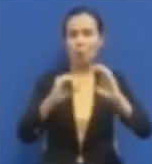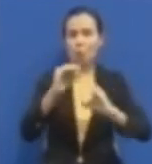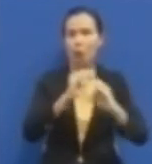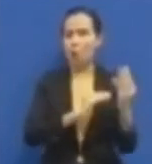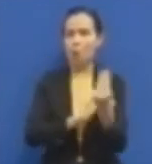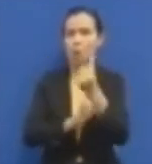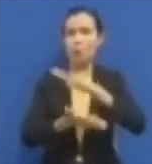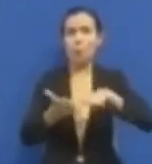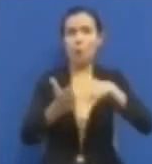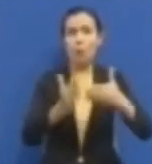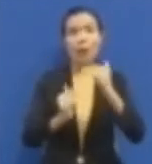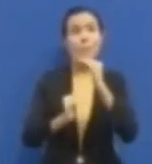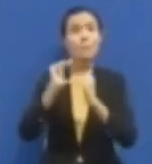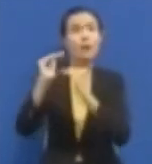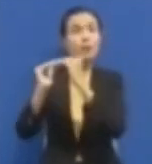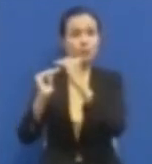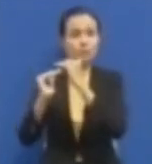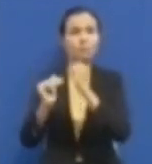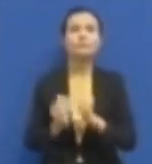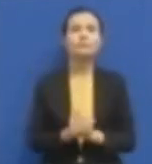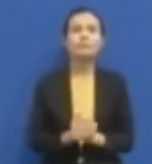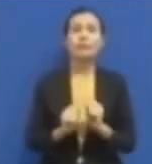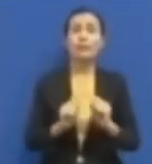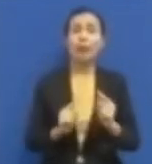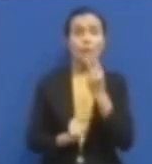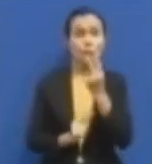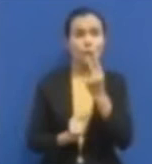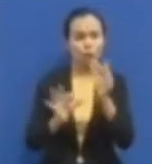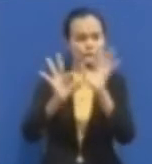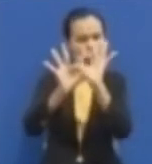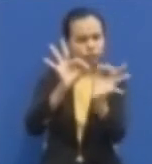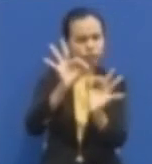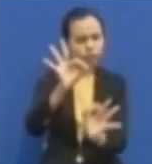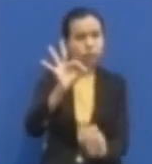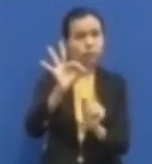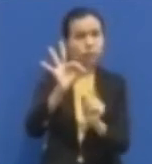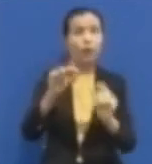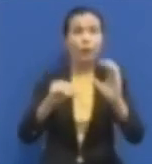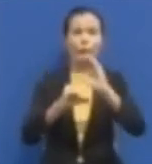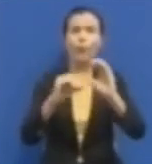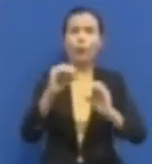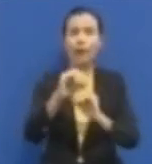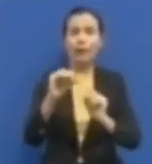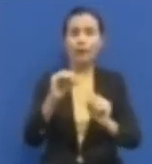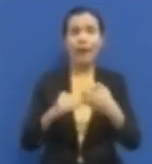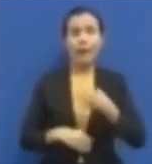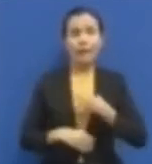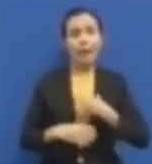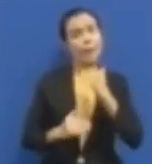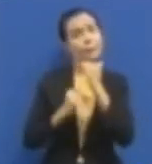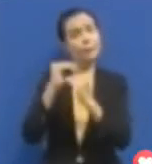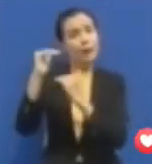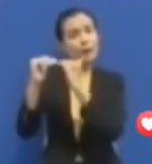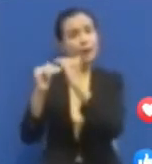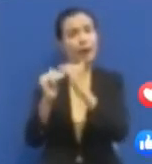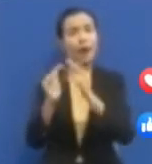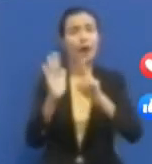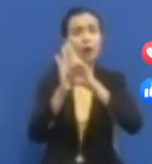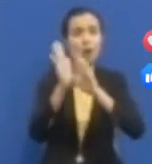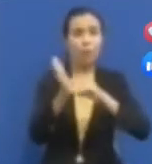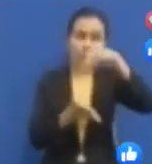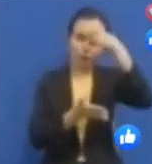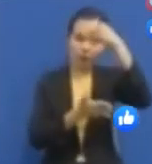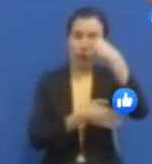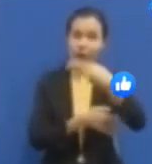แผนปฏิรูปแต่เมื่อไปดูในสาระแล้วพบว่าโครงการนี้ต้องการปฏิรูปและพัฒนาระบบการศึกษาตลอดจนหลักสู